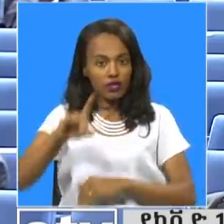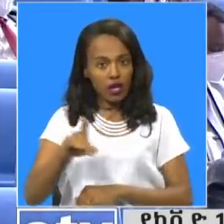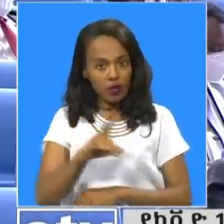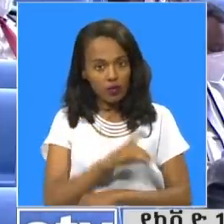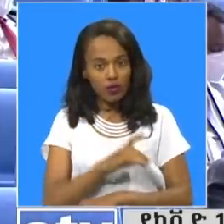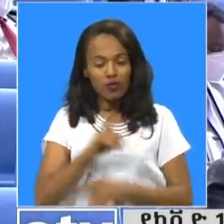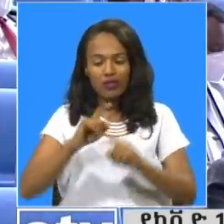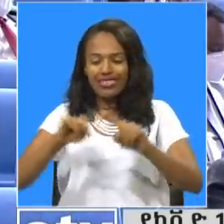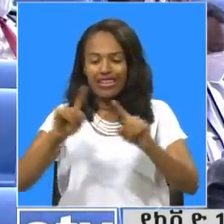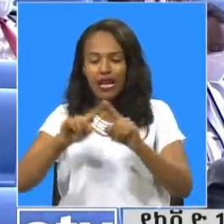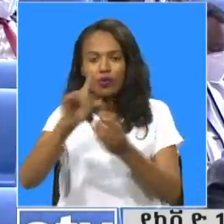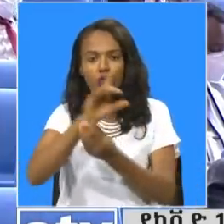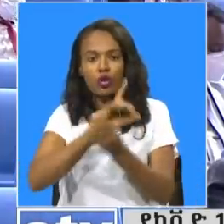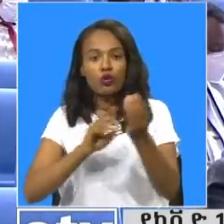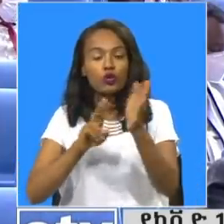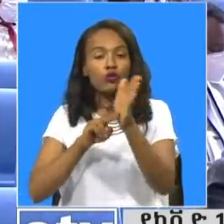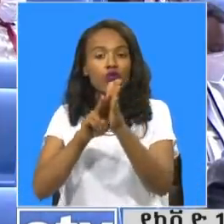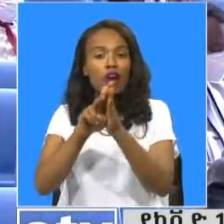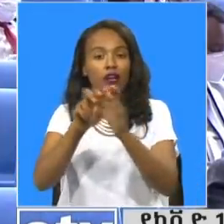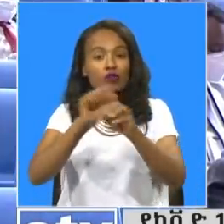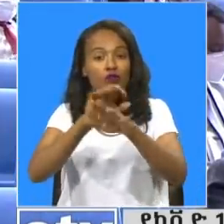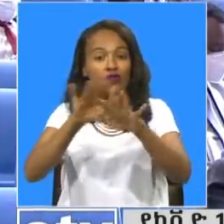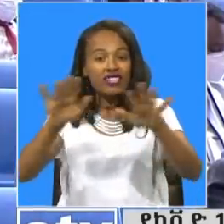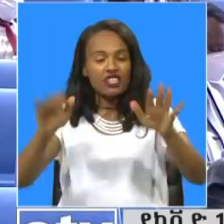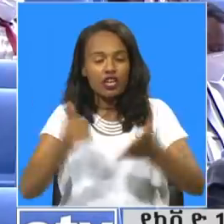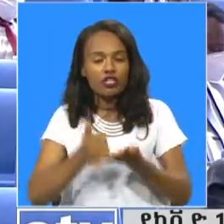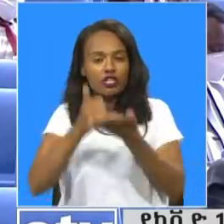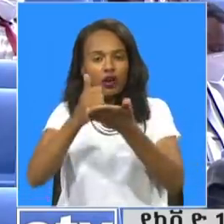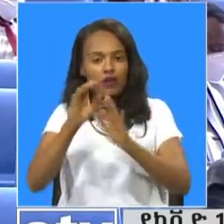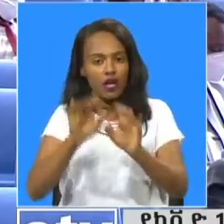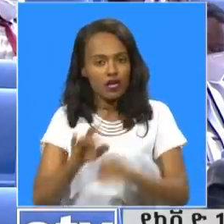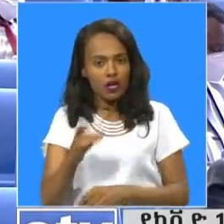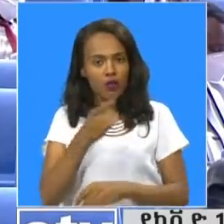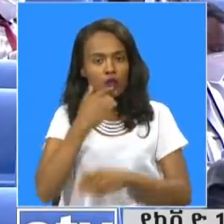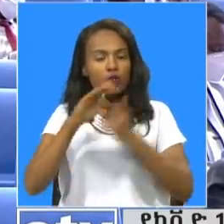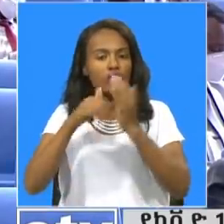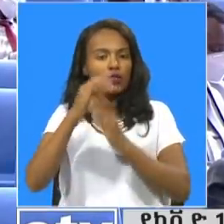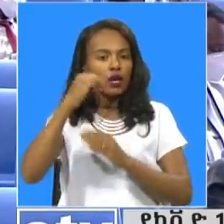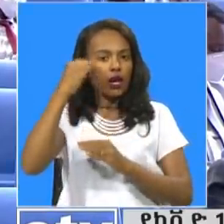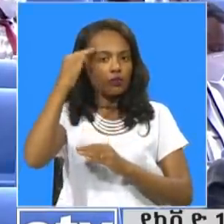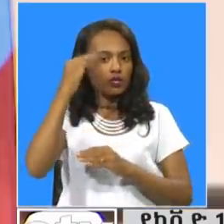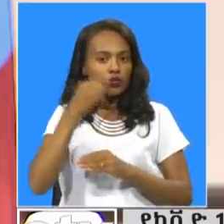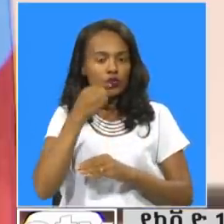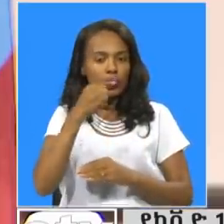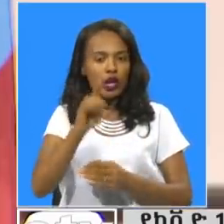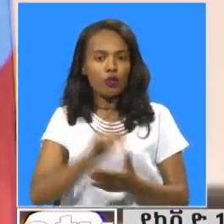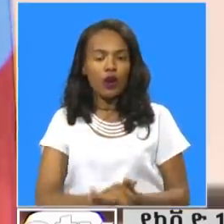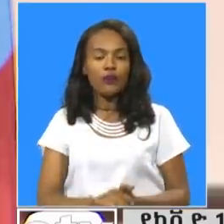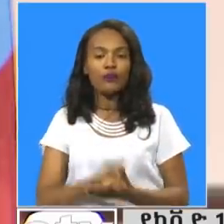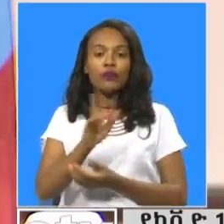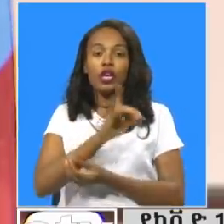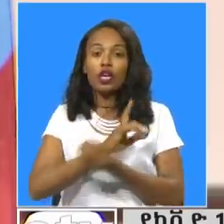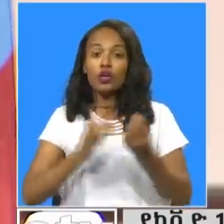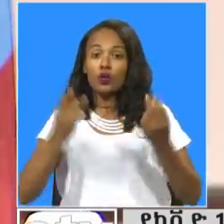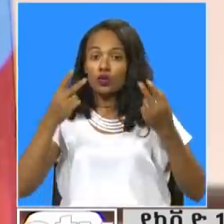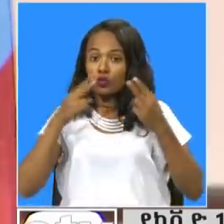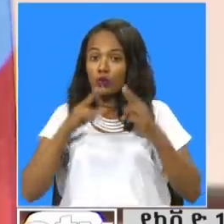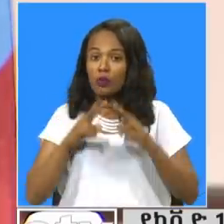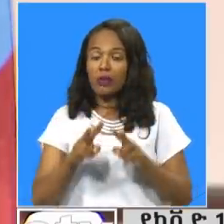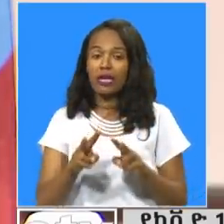ቢሆንም ለተለያዩ ክልሎች ቫይረሱ እንዳይስፋፋ ድጋፍ እያደረገ መሆኑንም ጠቅላይ ሚኒስትሩ ተናግረዋል። ክልሎችን በሚመለከት